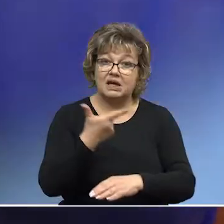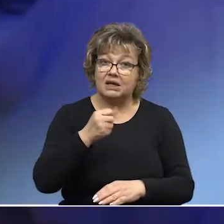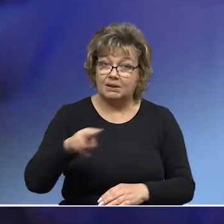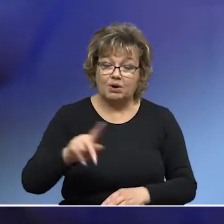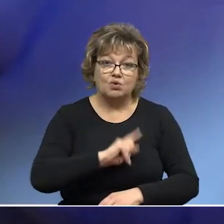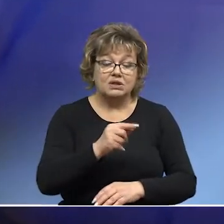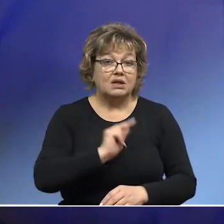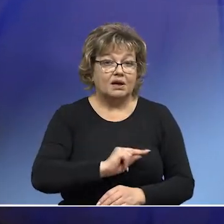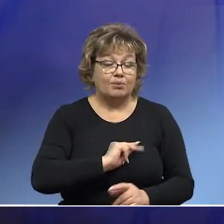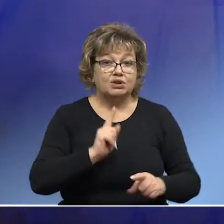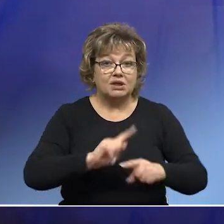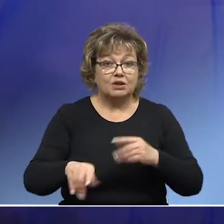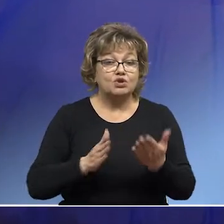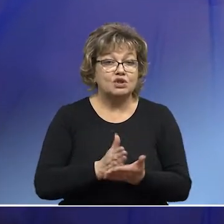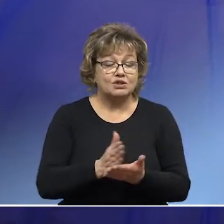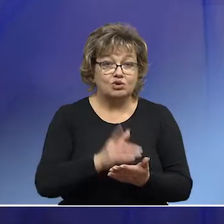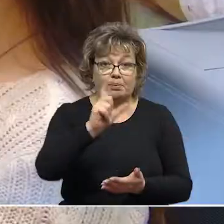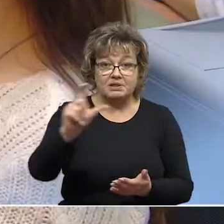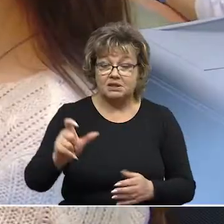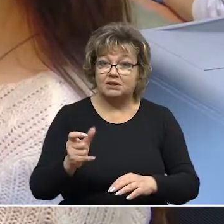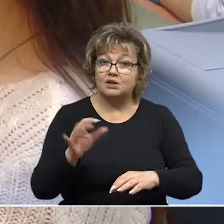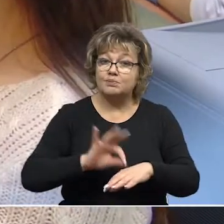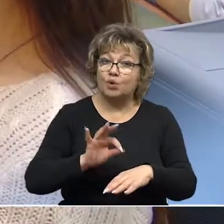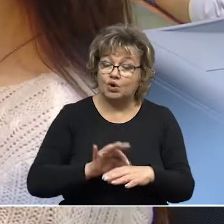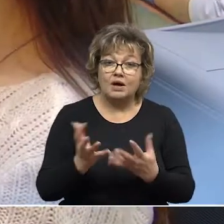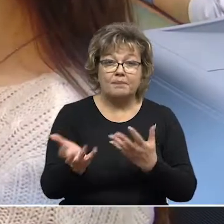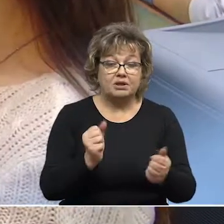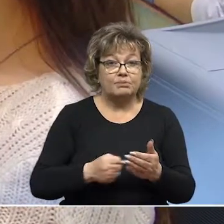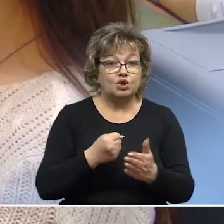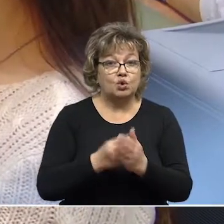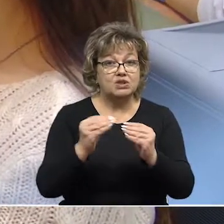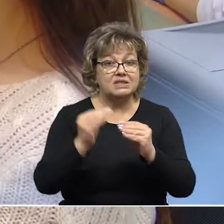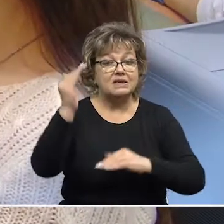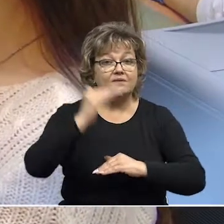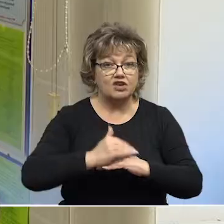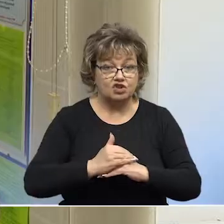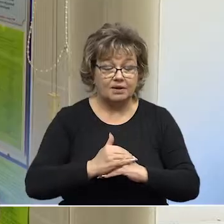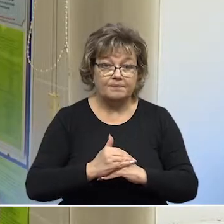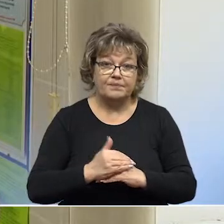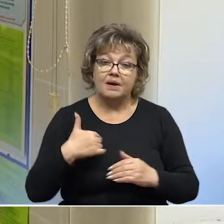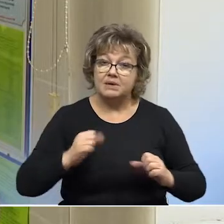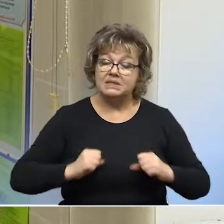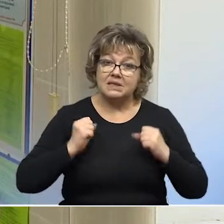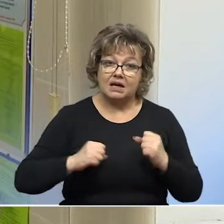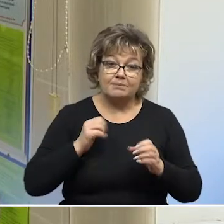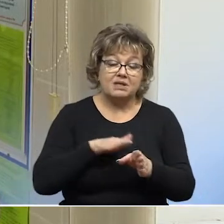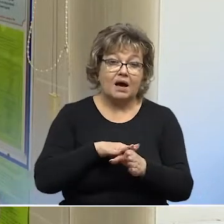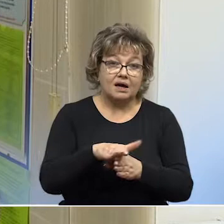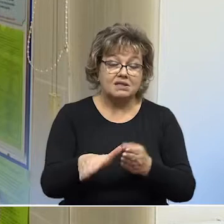вакцинации от гриппа. Усилена работа неотложной службы. Пациентов с острой болью принимает до 10 вечера. В основном мы